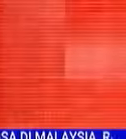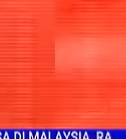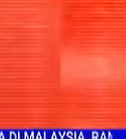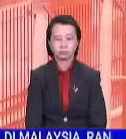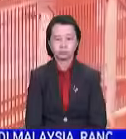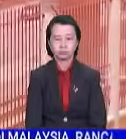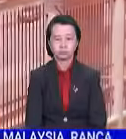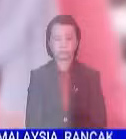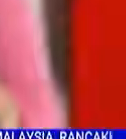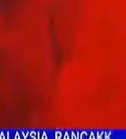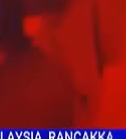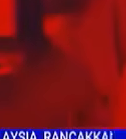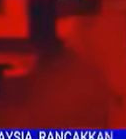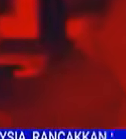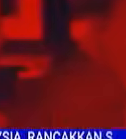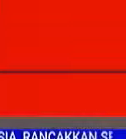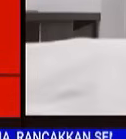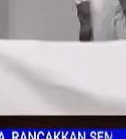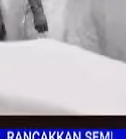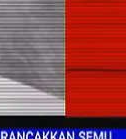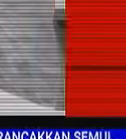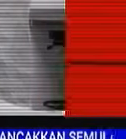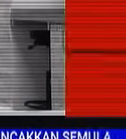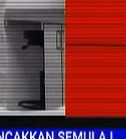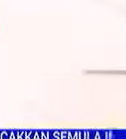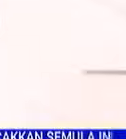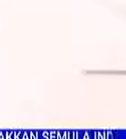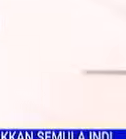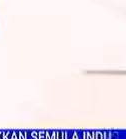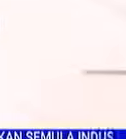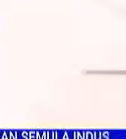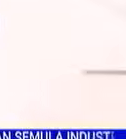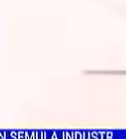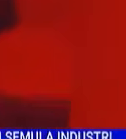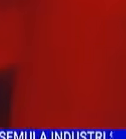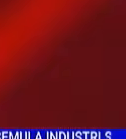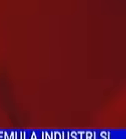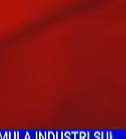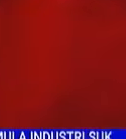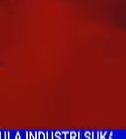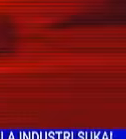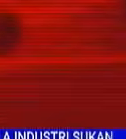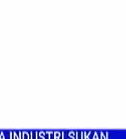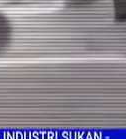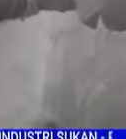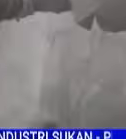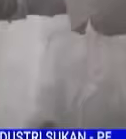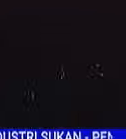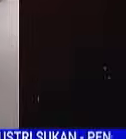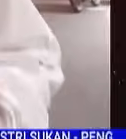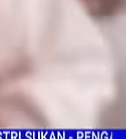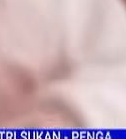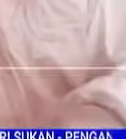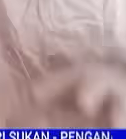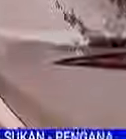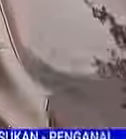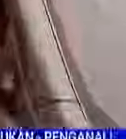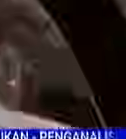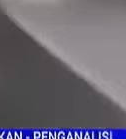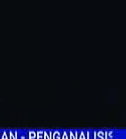Hai Holis akan menggelar cannot install ROM itu antara Manchester sehari-hari hari sepanjang tempoh cukup kegiatan